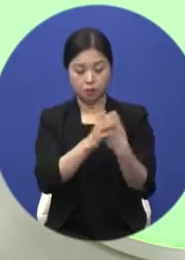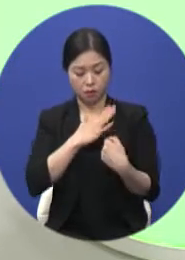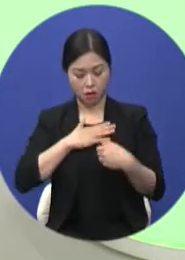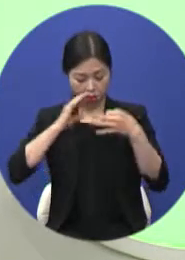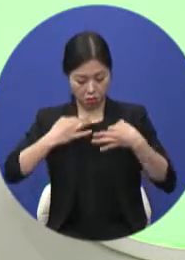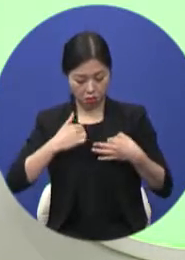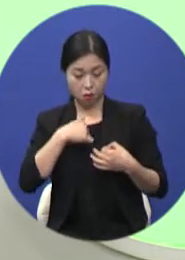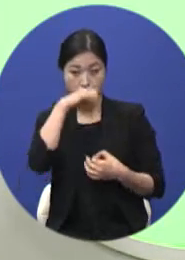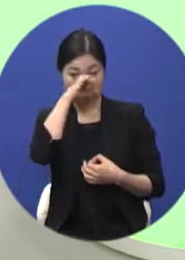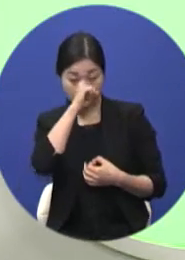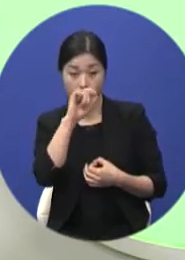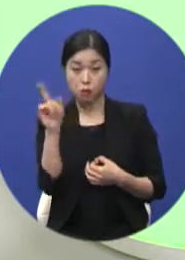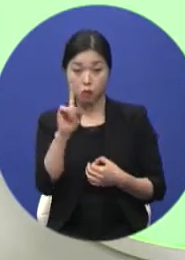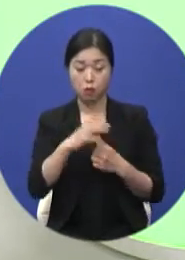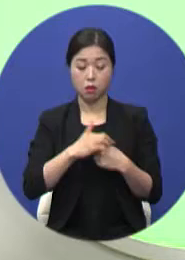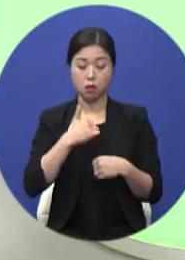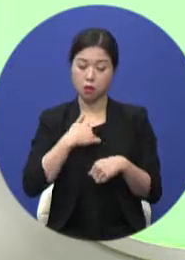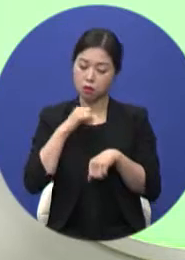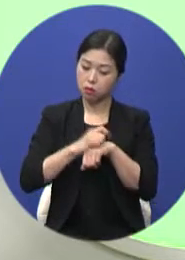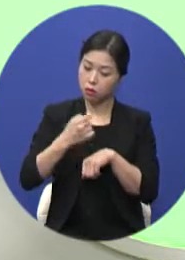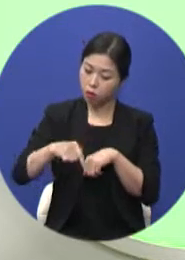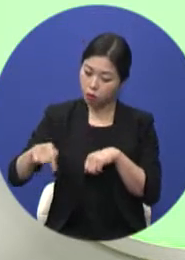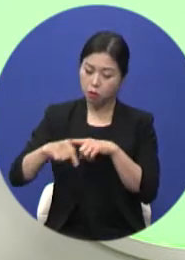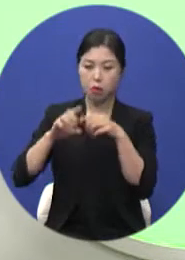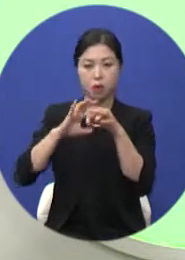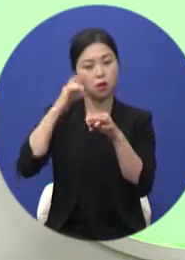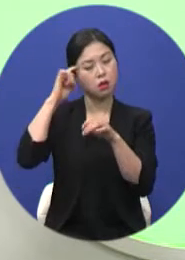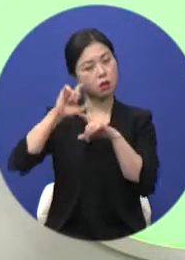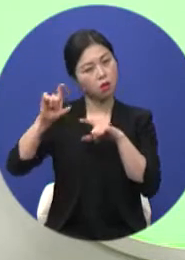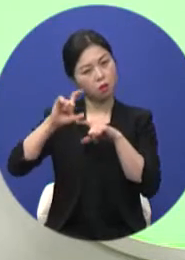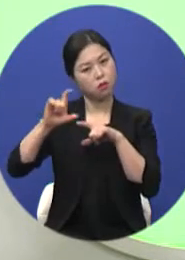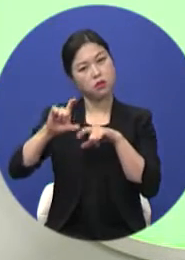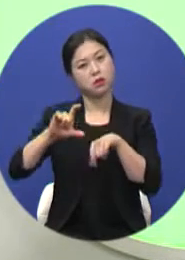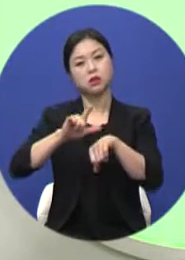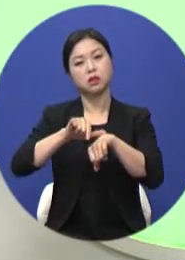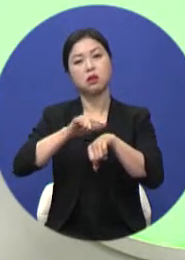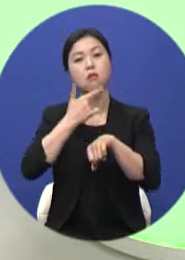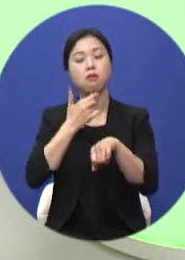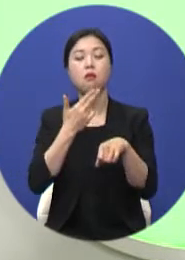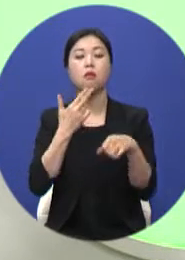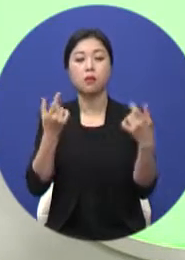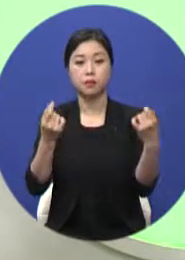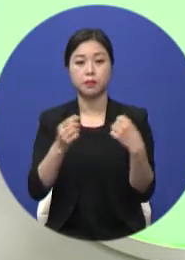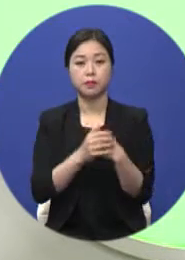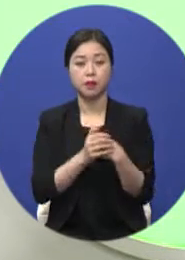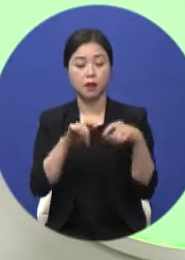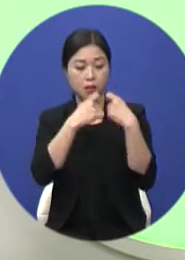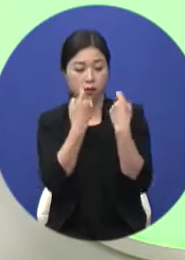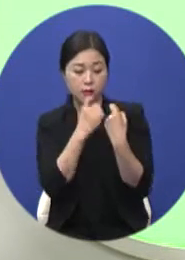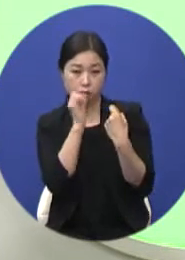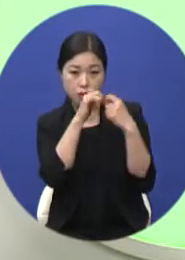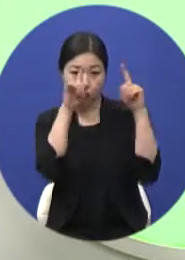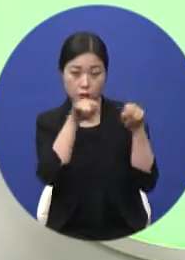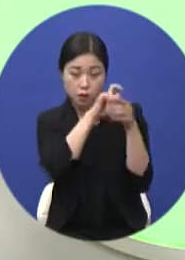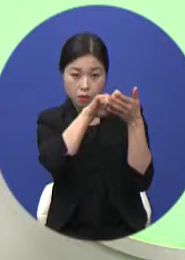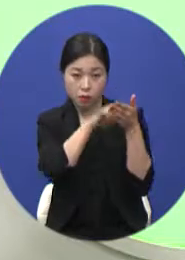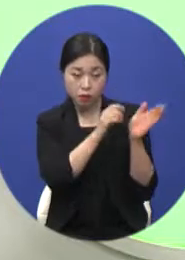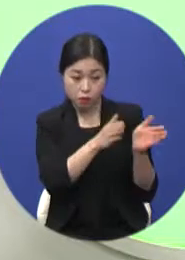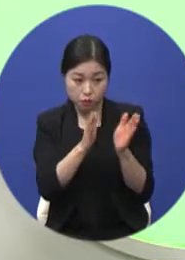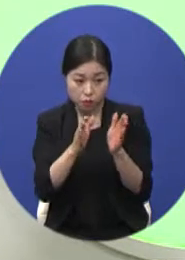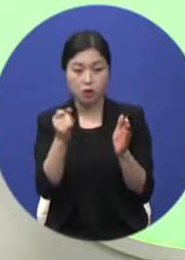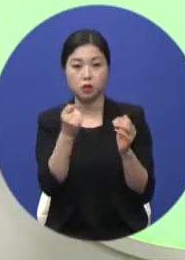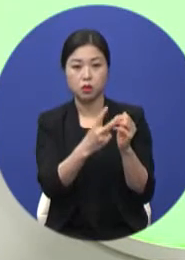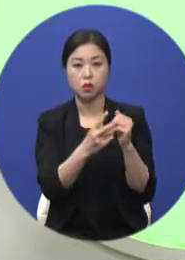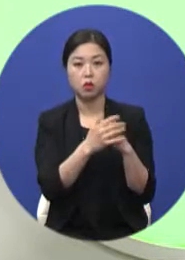좋아하고 나는 어떤 사람이고 이런 걸 생각할 시간조차 없는 거죠. 근데 저는 그냥 얘기해요. 자소서 준비하고 면접 보고